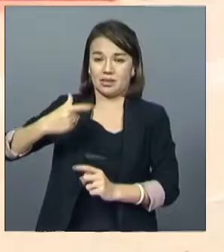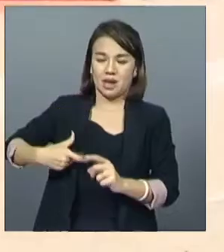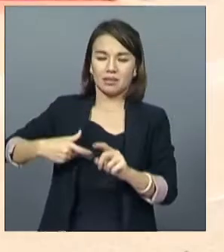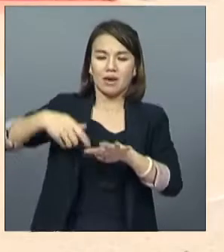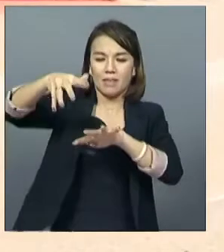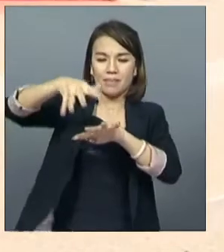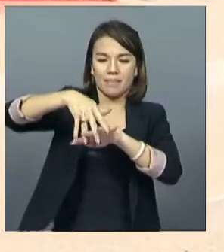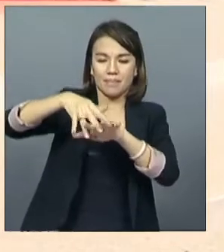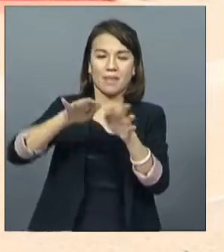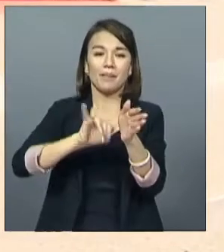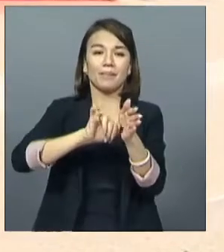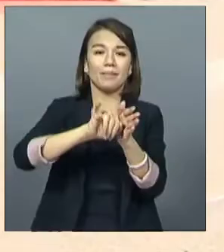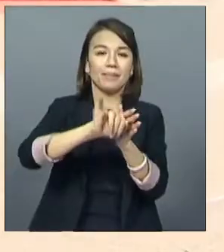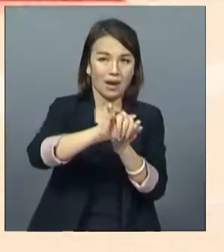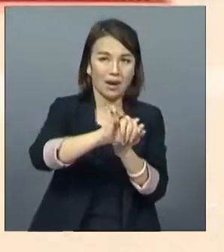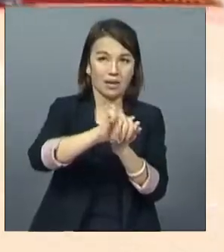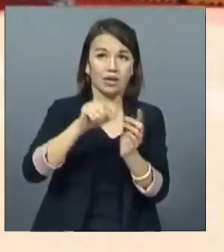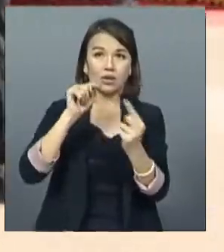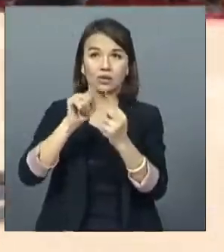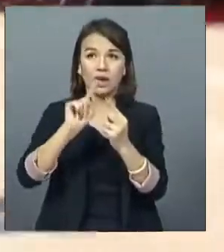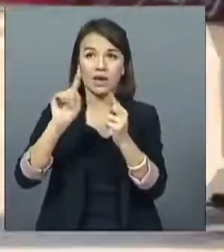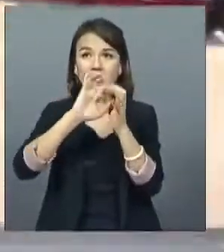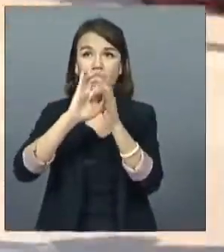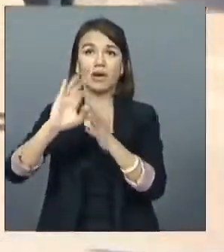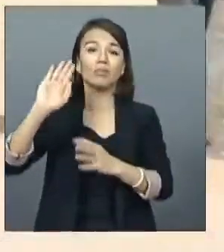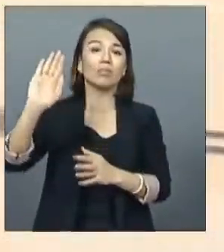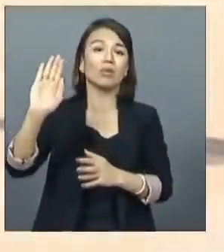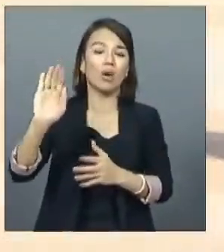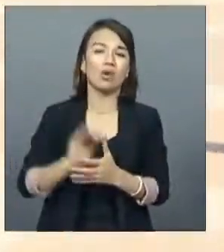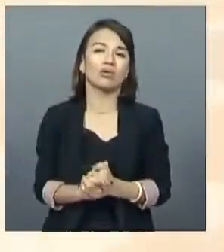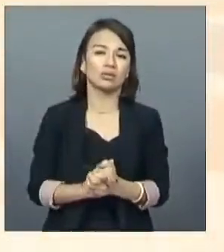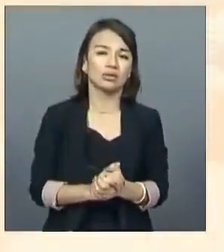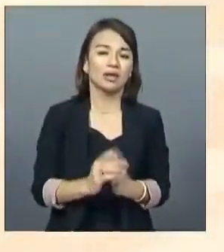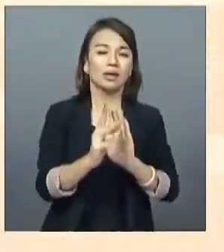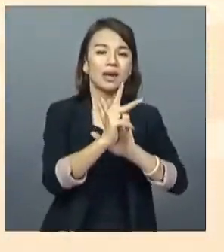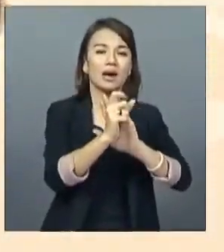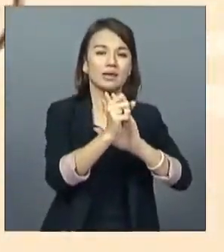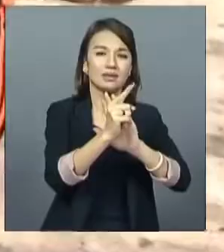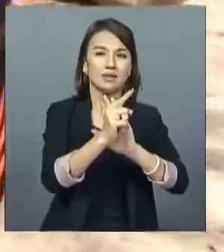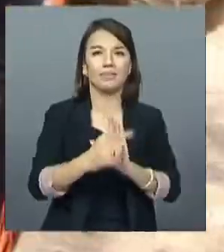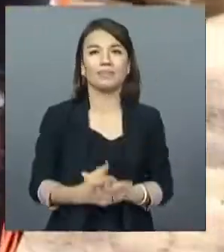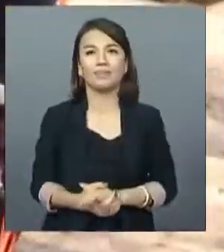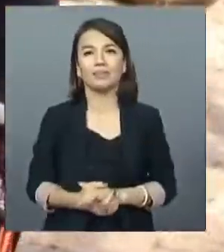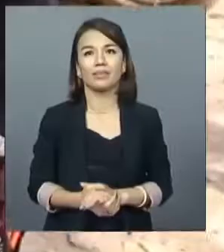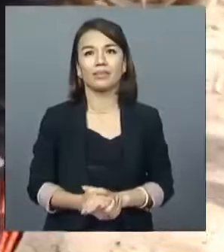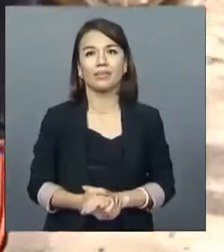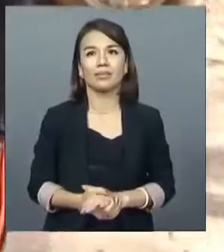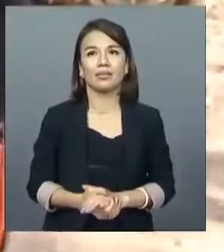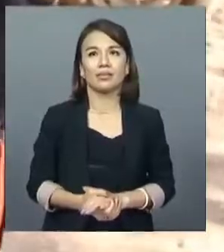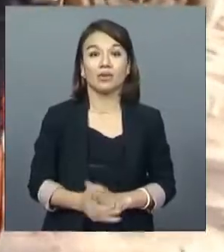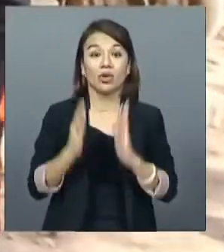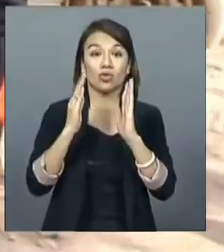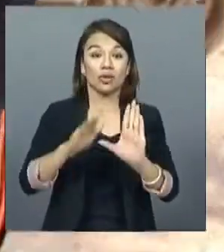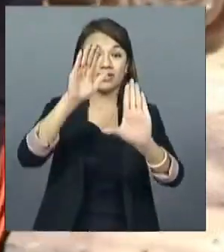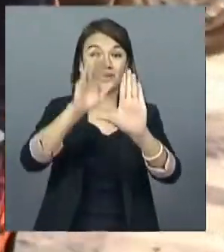วัฒนธรรมผู้ไทยผ้าไหมแพรวาบ้านโพนอำเภอคำม่วงจังหวัดกาฬสินธุ์โดยให้ผู้เข้าร่วมเรนลี่แ